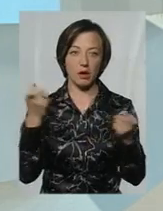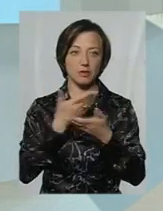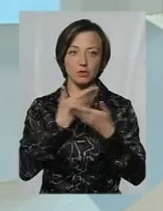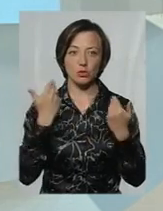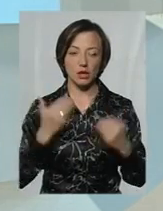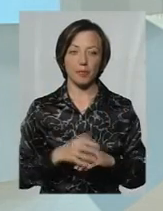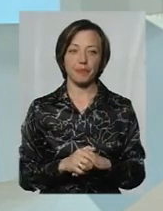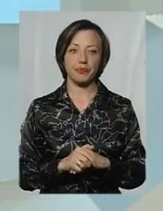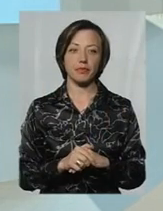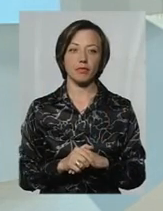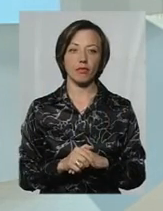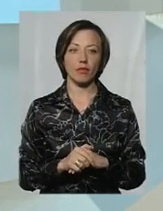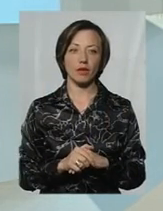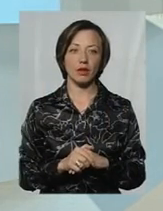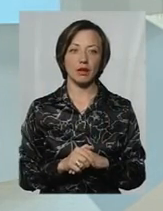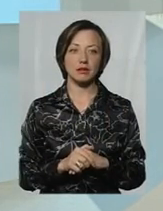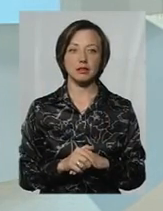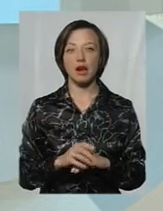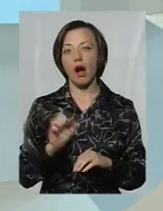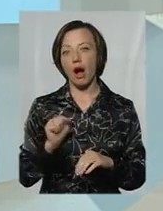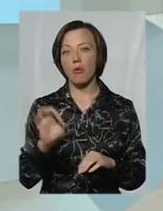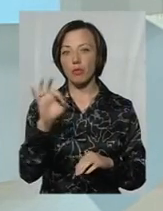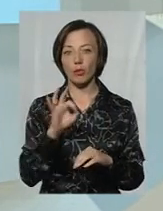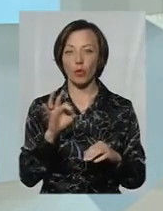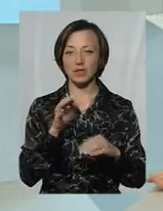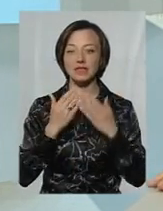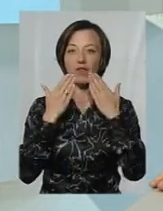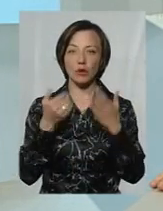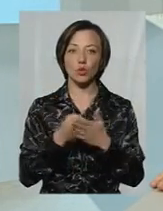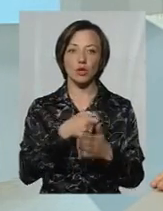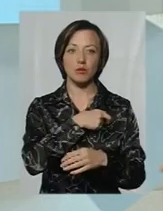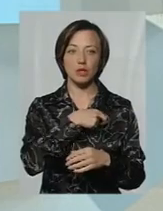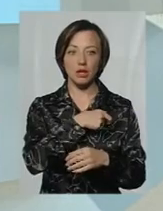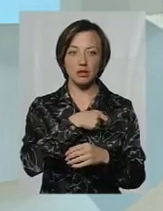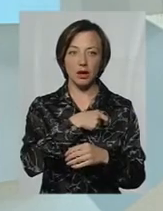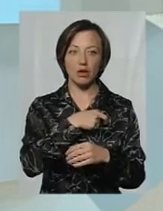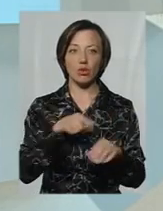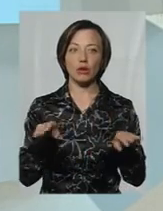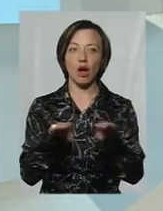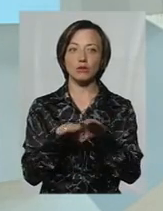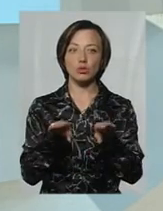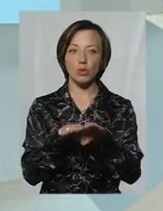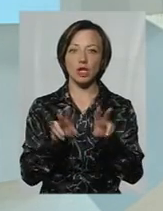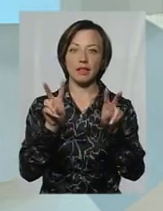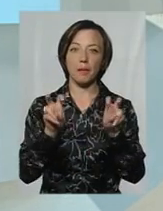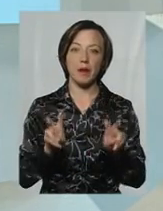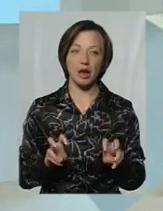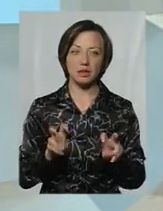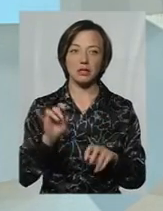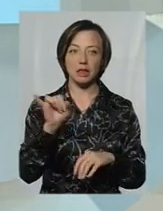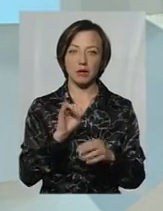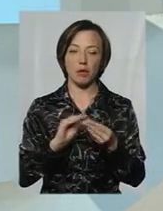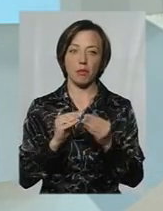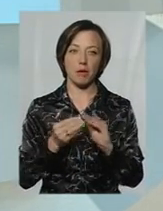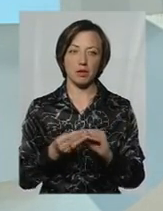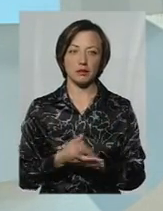відсутня. Якщо в розрізі дивитися звернення як до депутата, аналогічно досить схожа тематика та